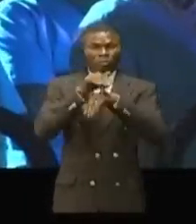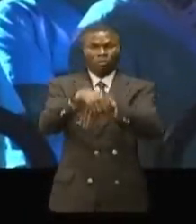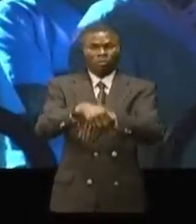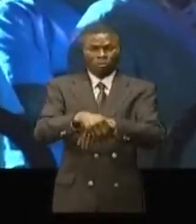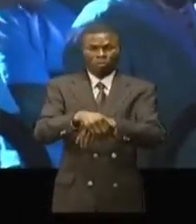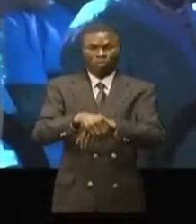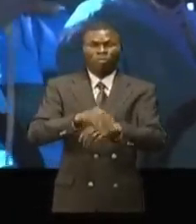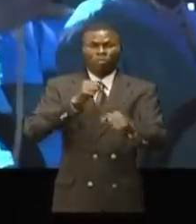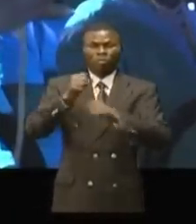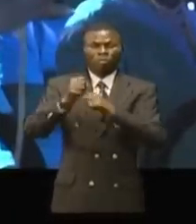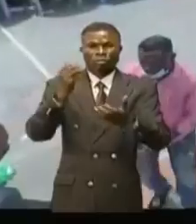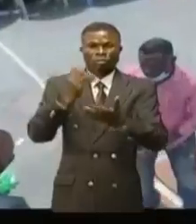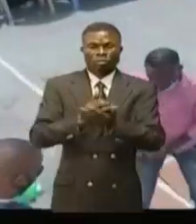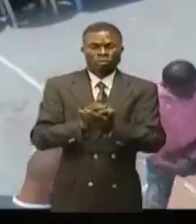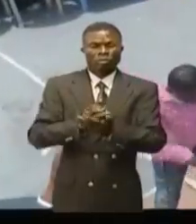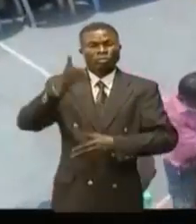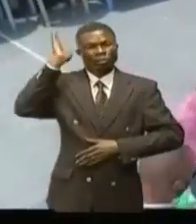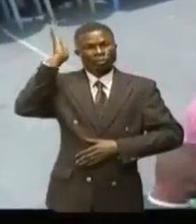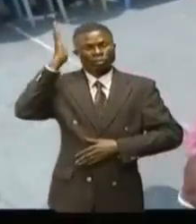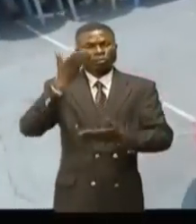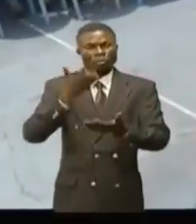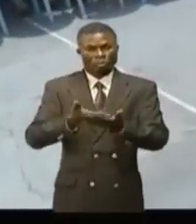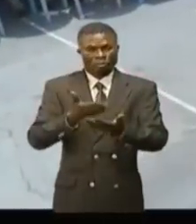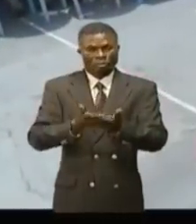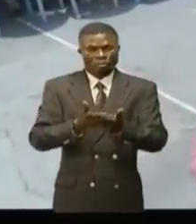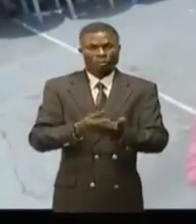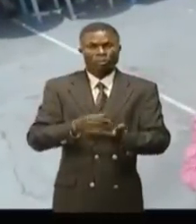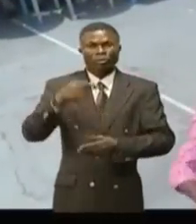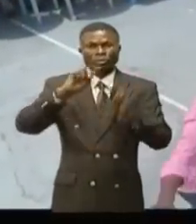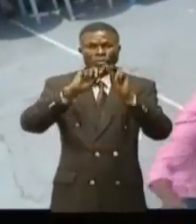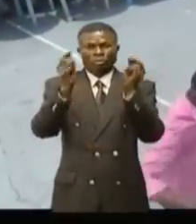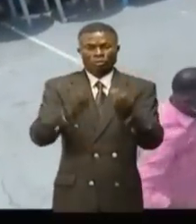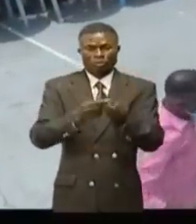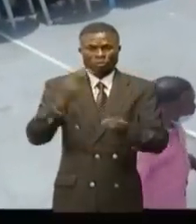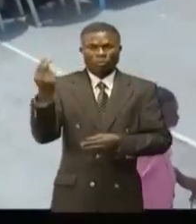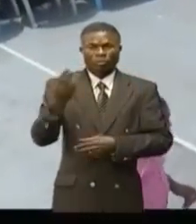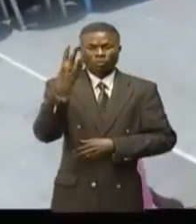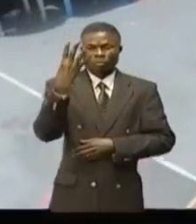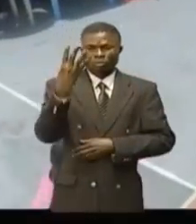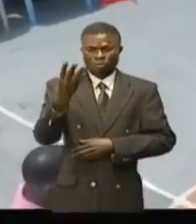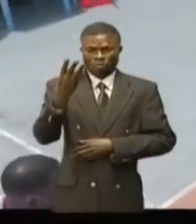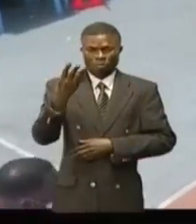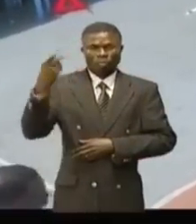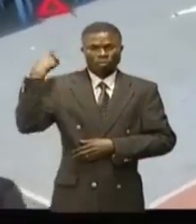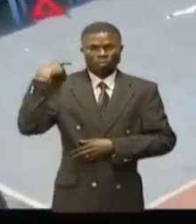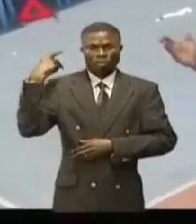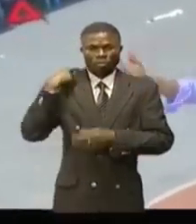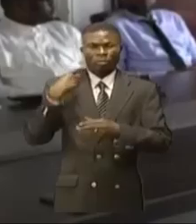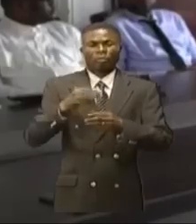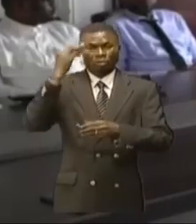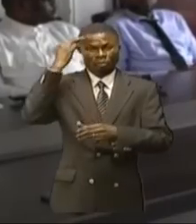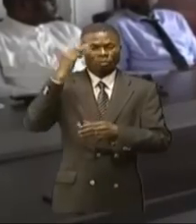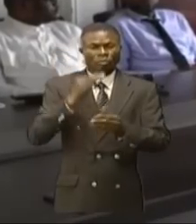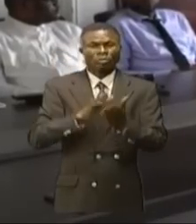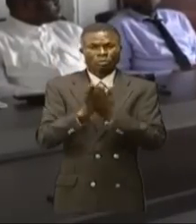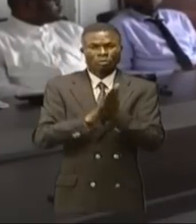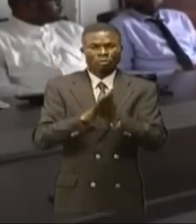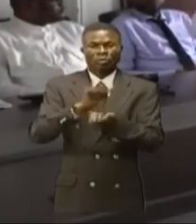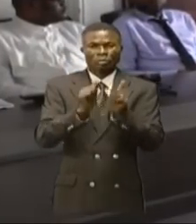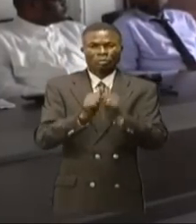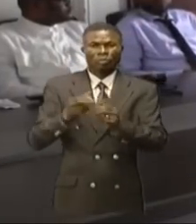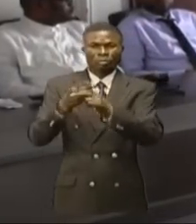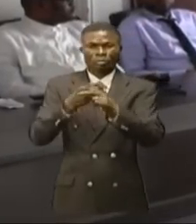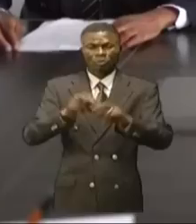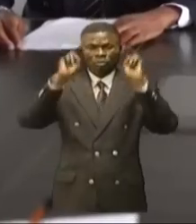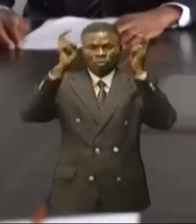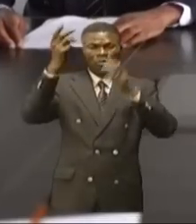lutte contre la délinquance juvénile, G24 de l'honorable Jean-Marie Lukulasi est très intéressé par des questions de sécurité dans